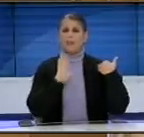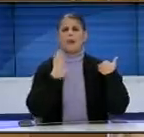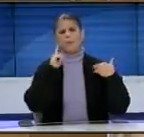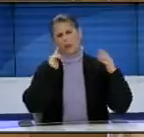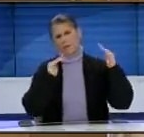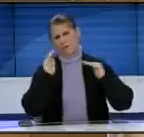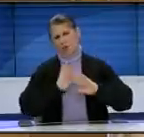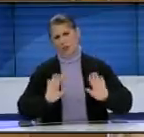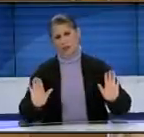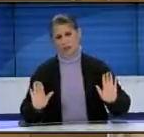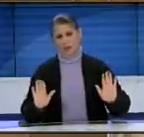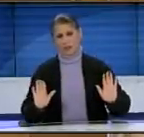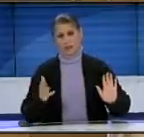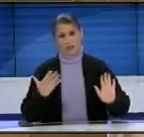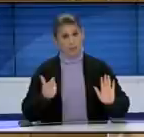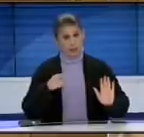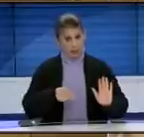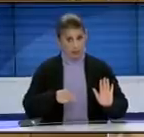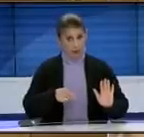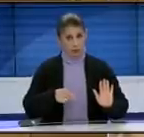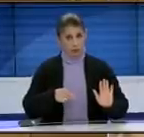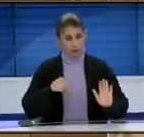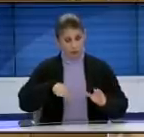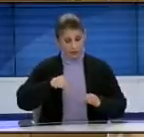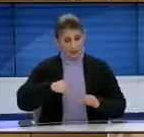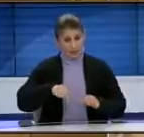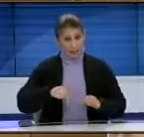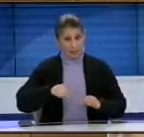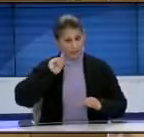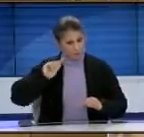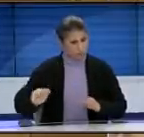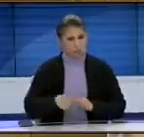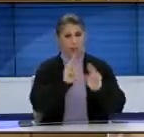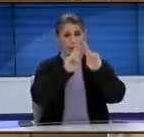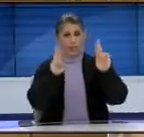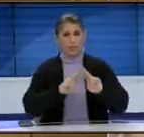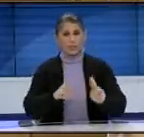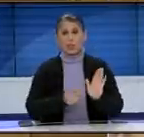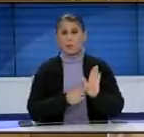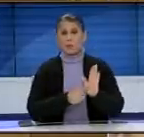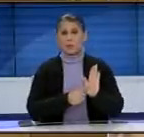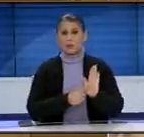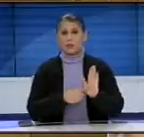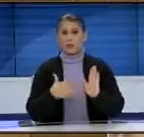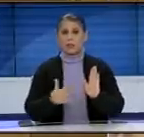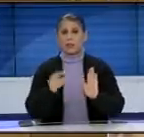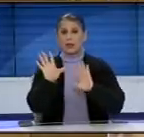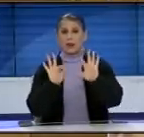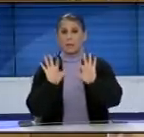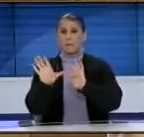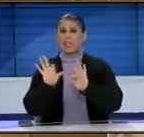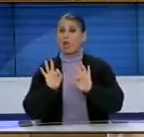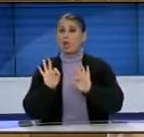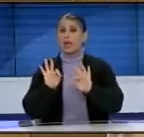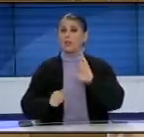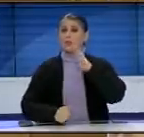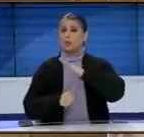αμφιβολία, ανήκει σε αυτόν που σήμερα παραβιάζει τη διεθνή νομιμότητα, ανήκει στις επιλογές του Προέδρου